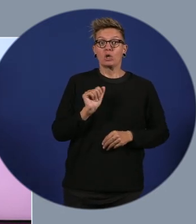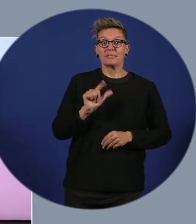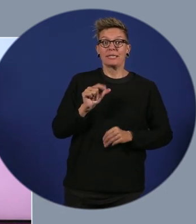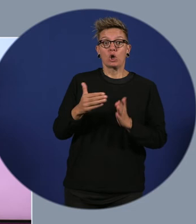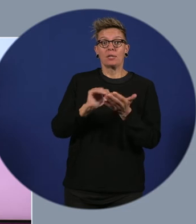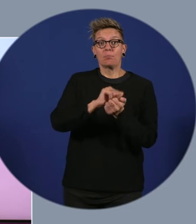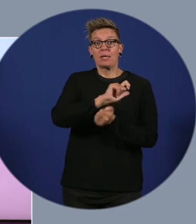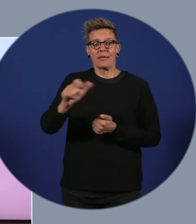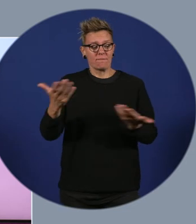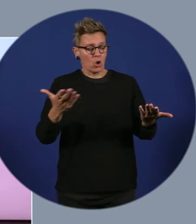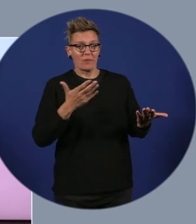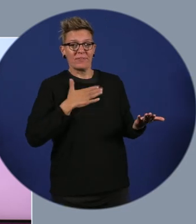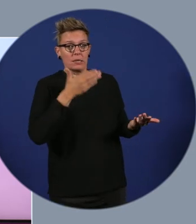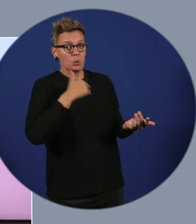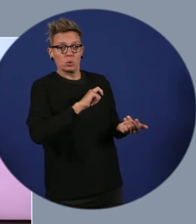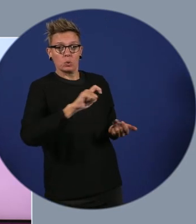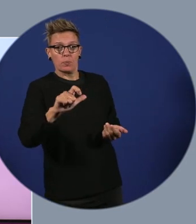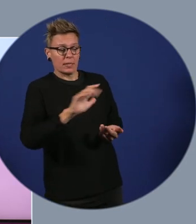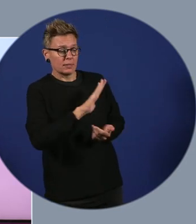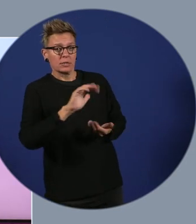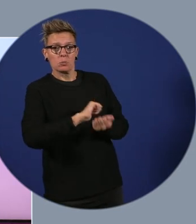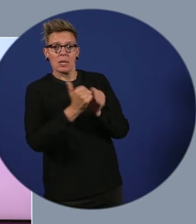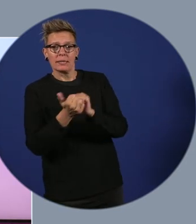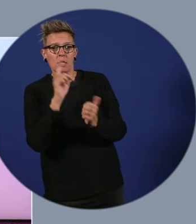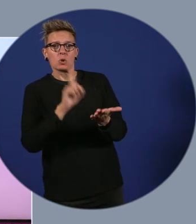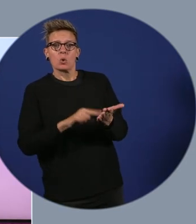våra ungdomar hyser för politiska